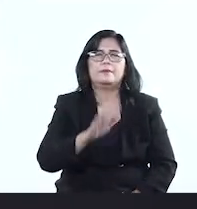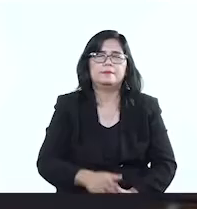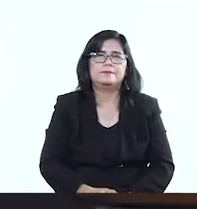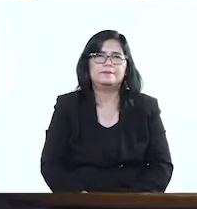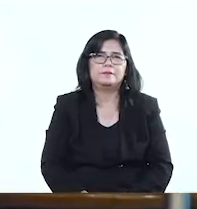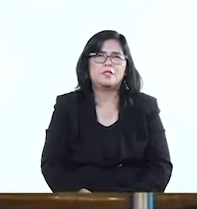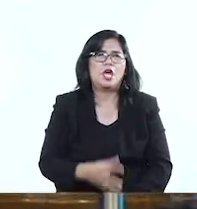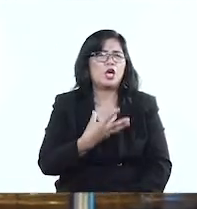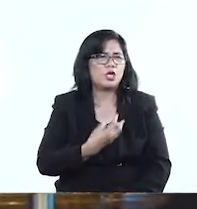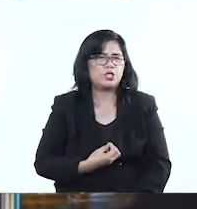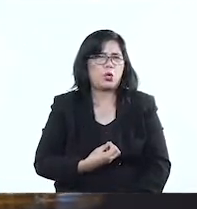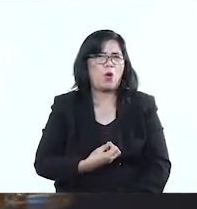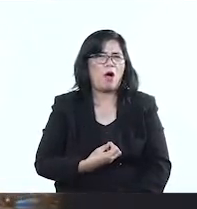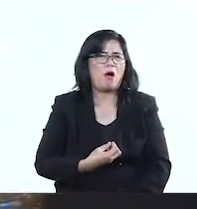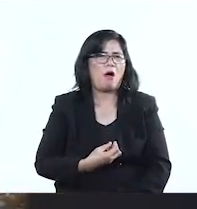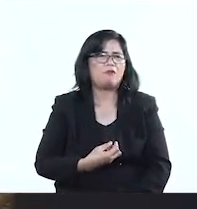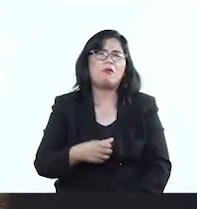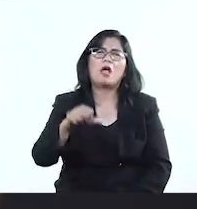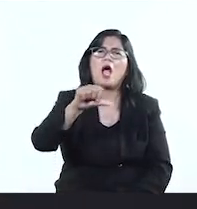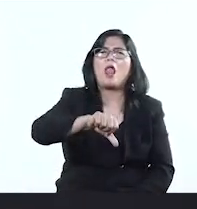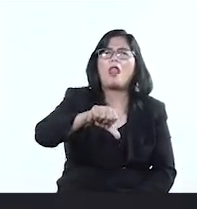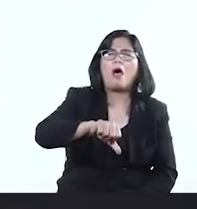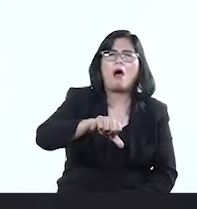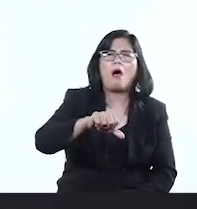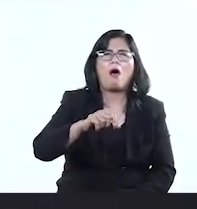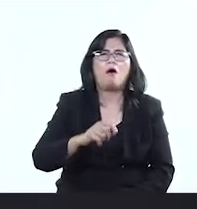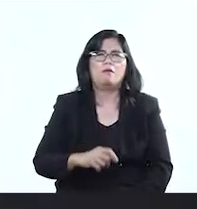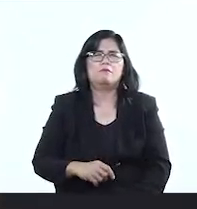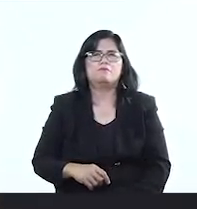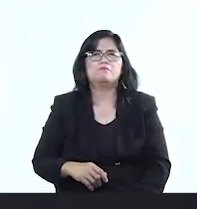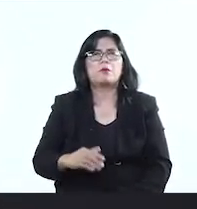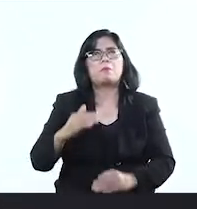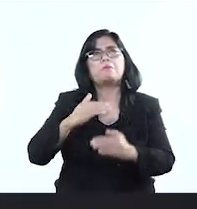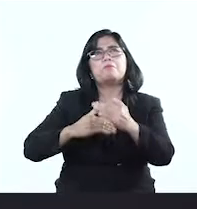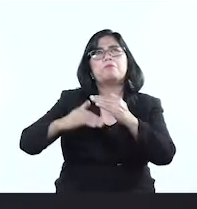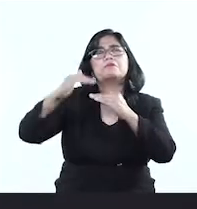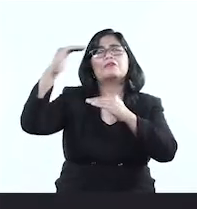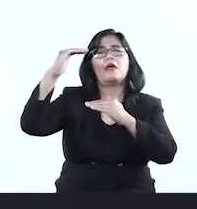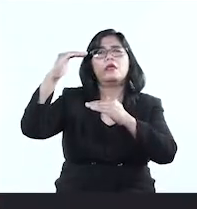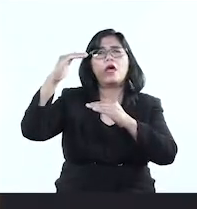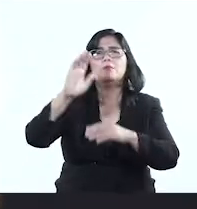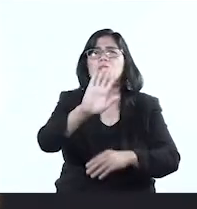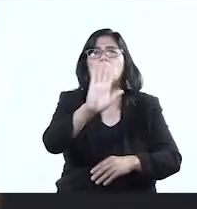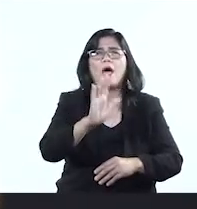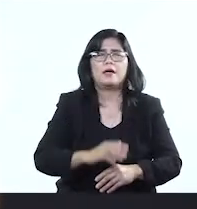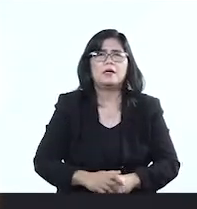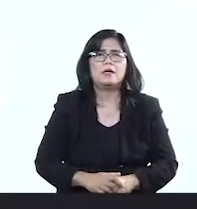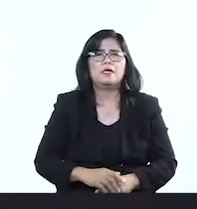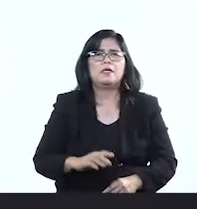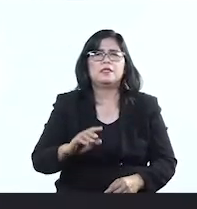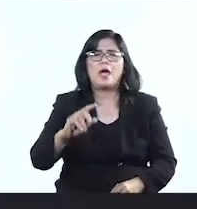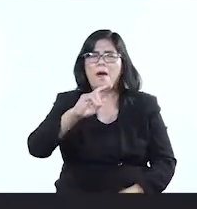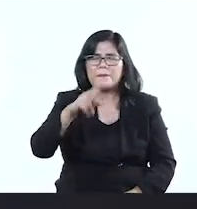Hai kecewa karena dia mungkin kalah dalam sebuah hal yang mereka pikir persaingan pada buat kita bukan persaingan kita menjalani kehidupan